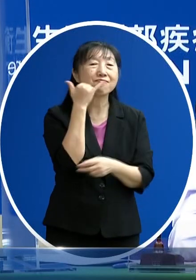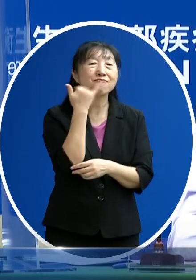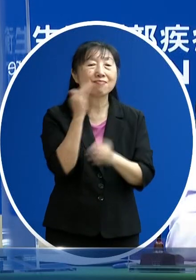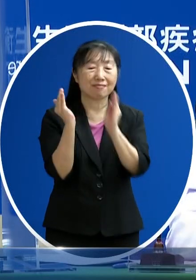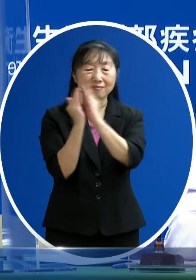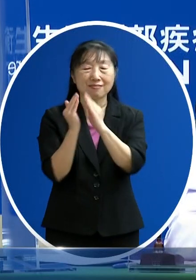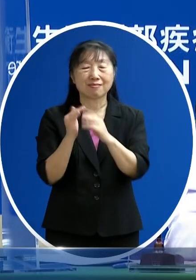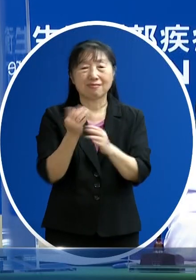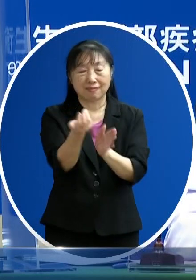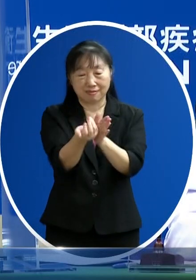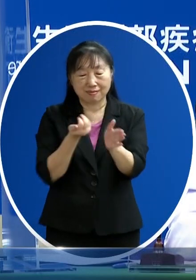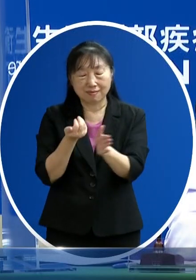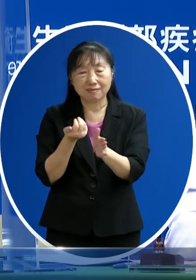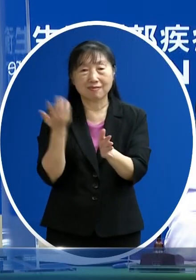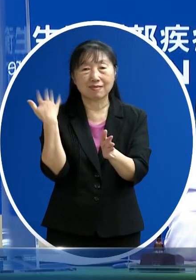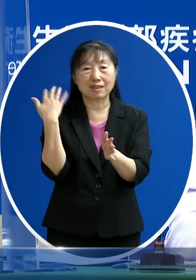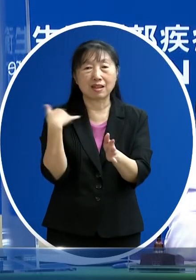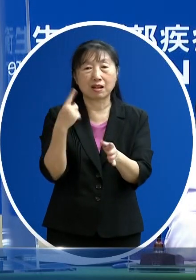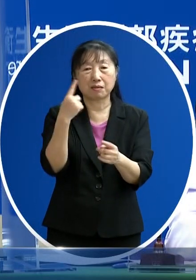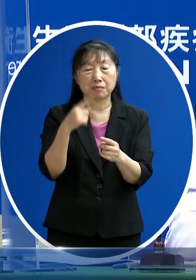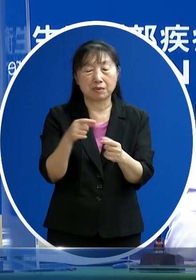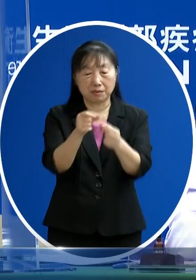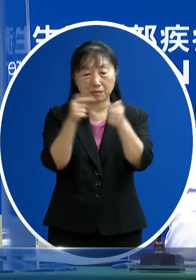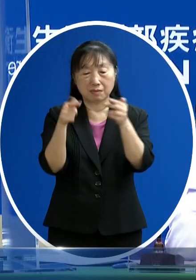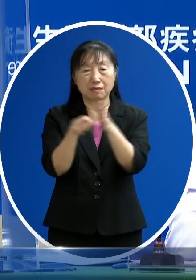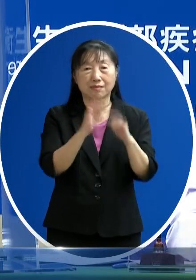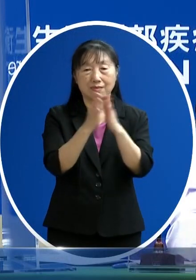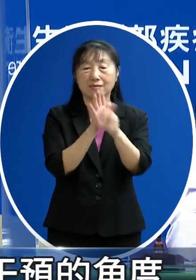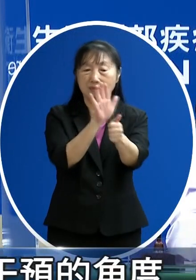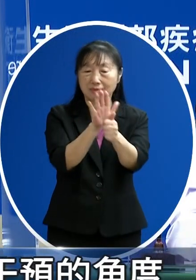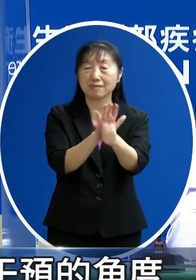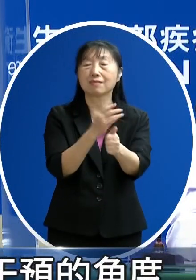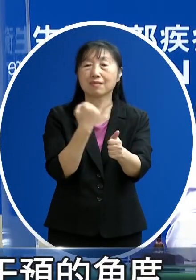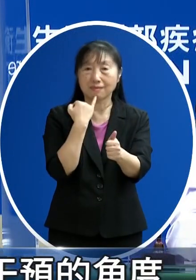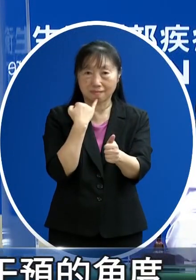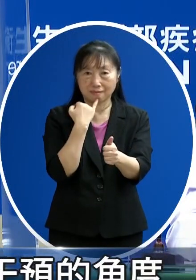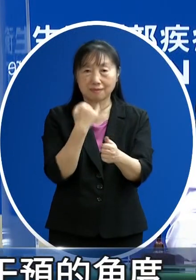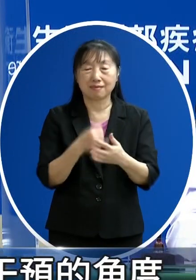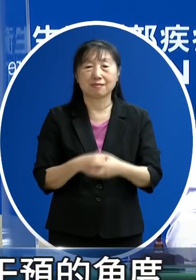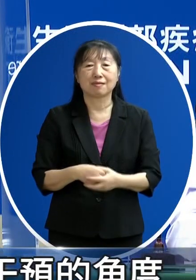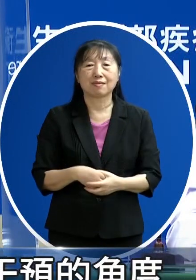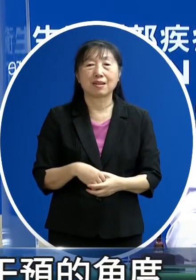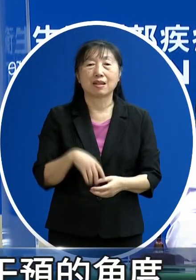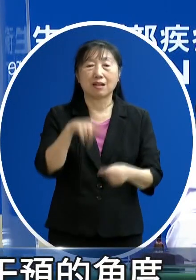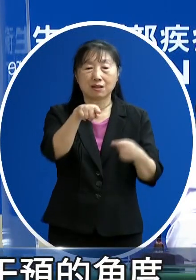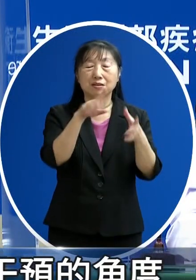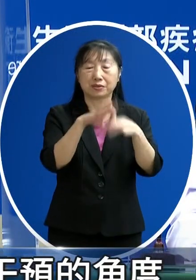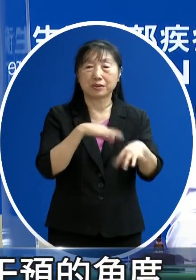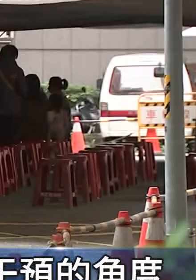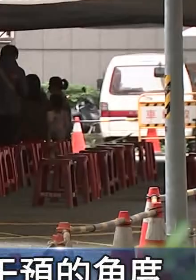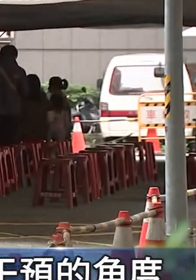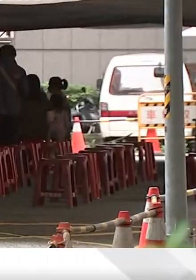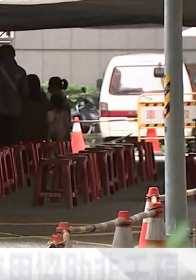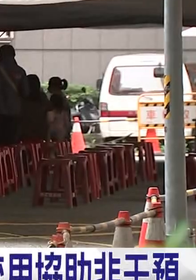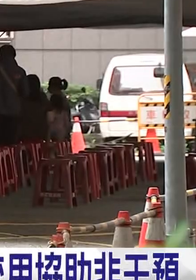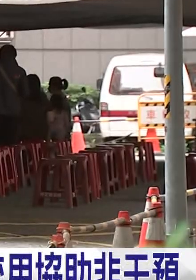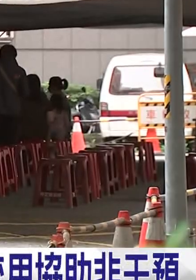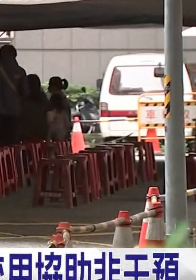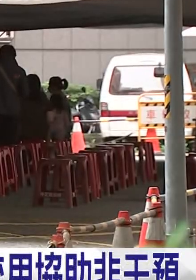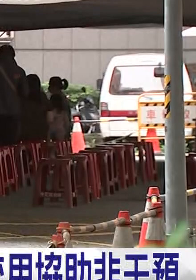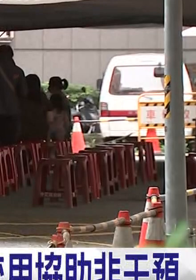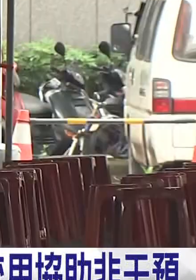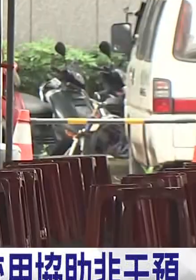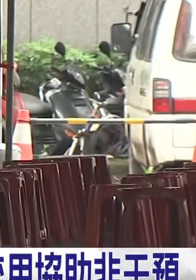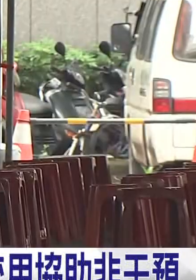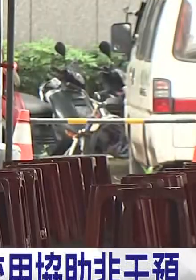在比较热升得比较快的时候，也都很关心，用协助的角度而不是用干预的角度。 蔡总统关注儿